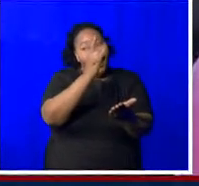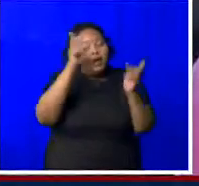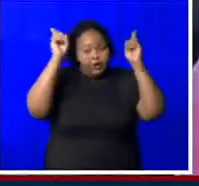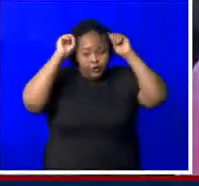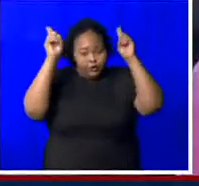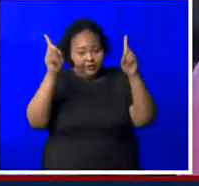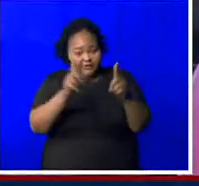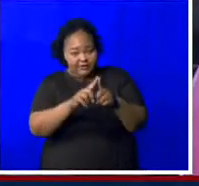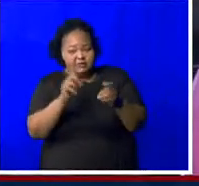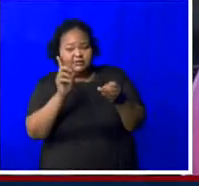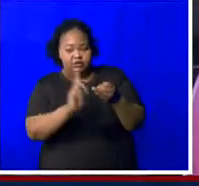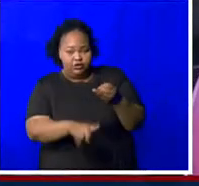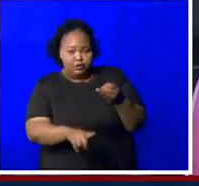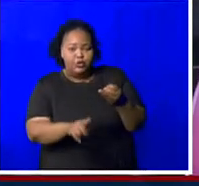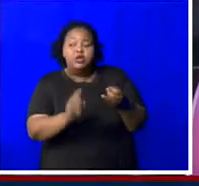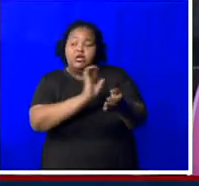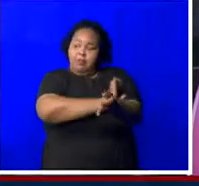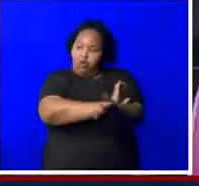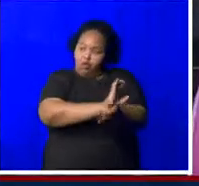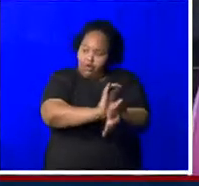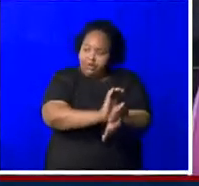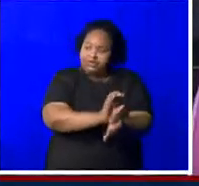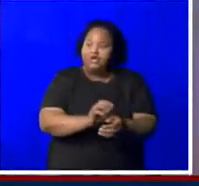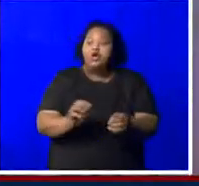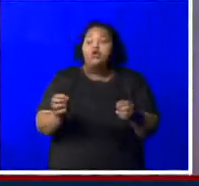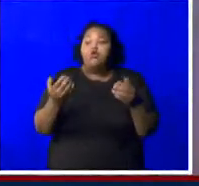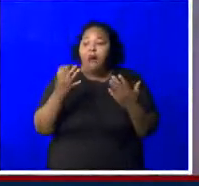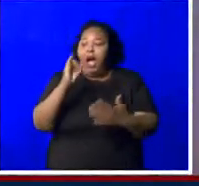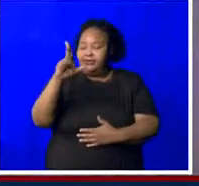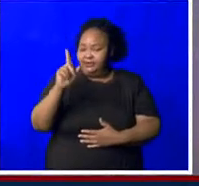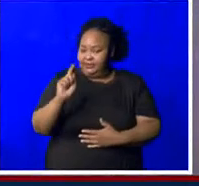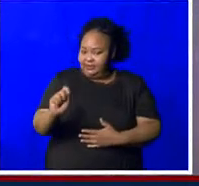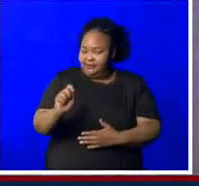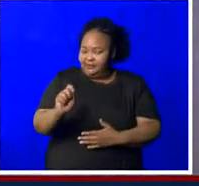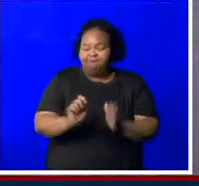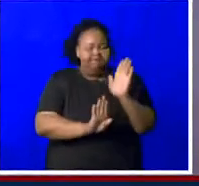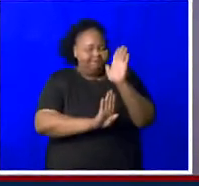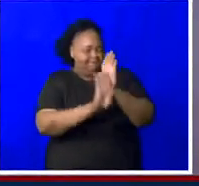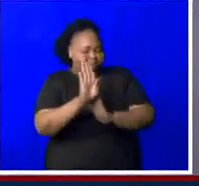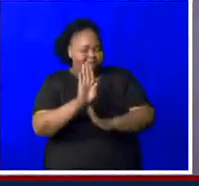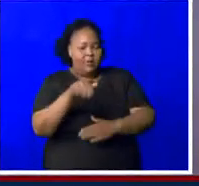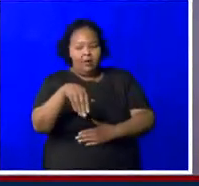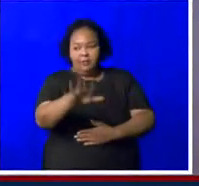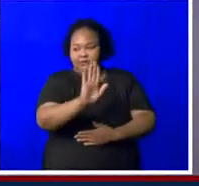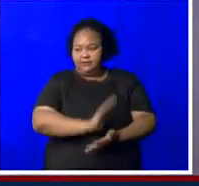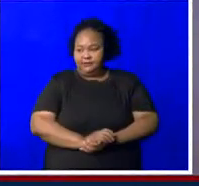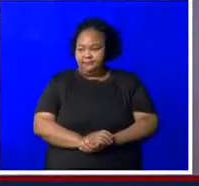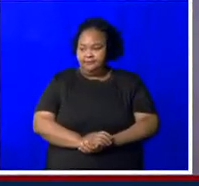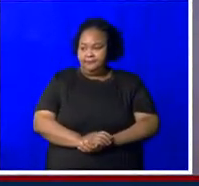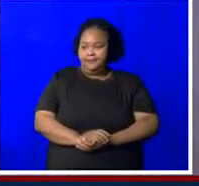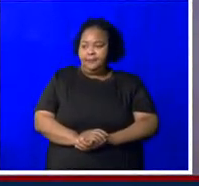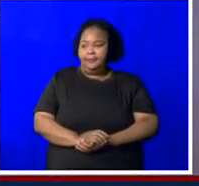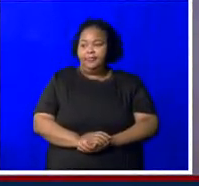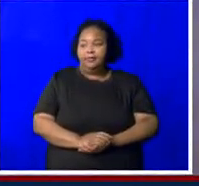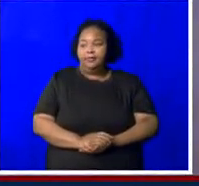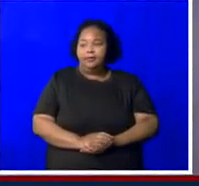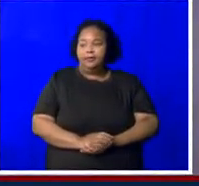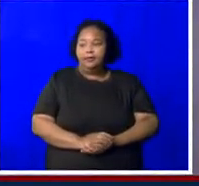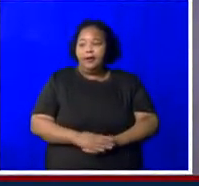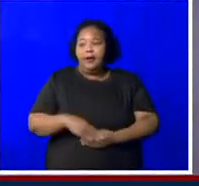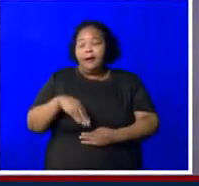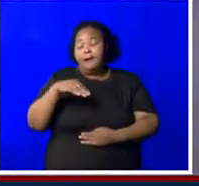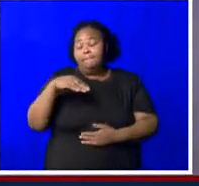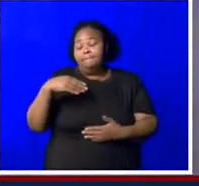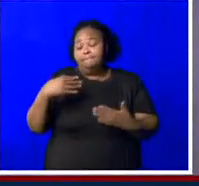tertiary education nayo iyathuthuka kuto tebuciko. Make sure that they open your eyes, make sure that they show you